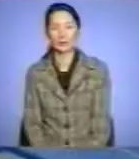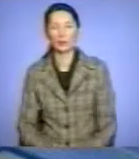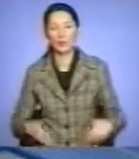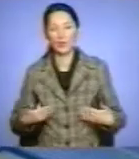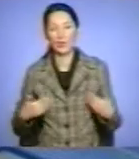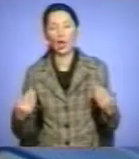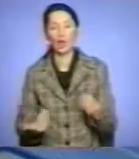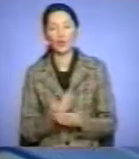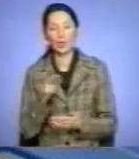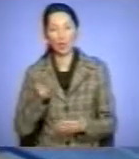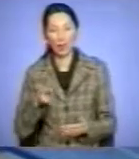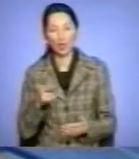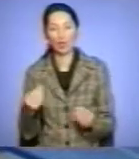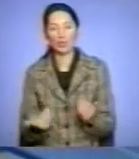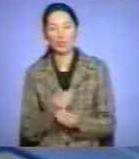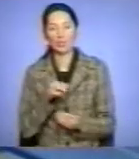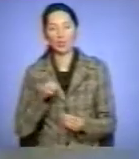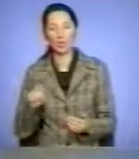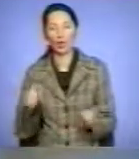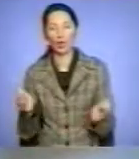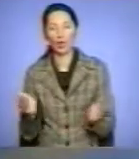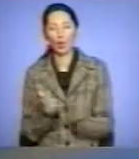Вітаю! Новини п'ятниці у вістях ТТБ. Коротко про головне.